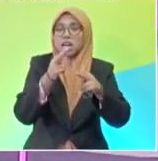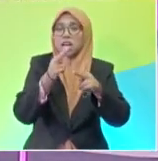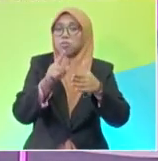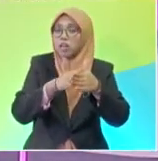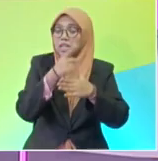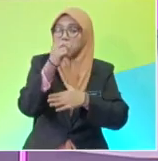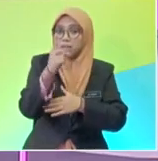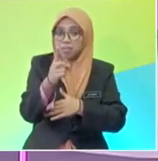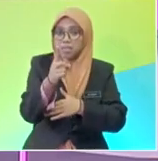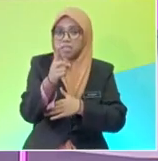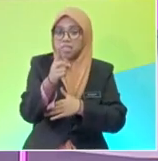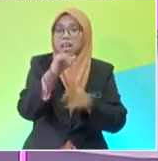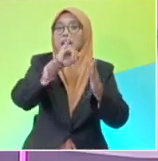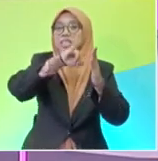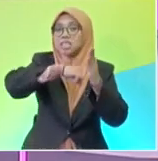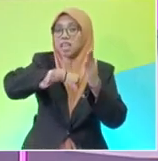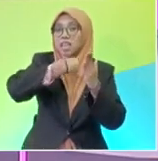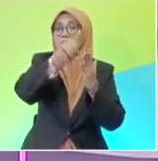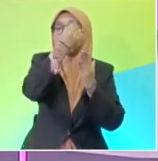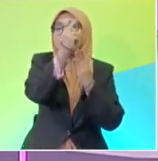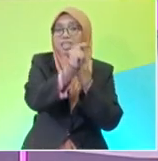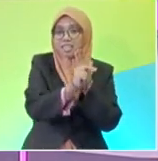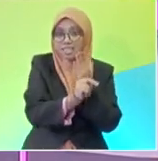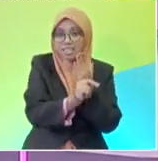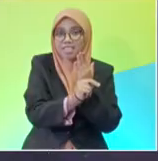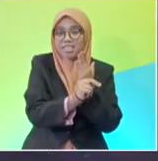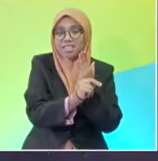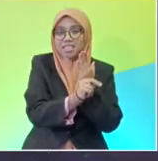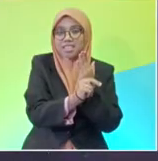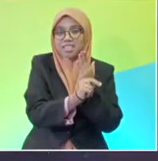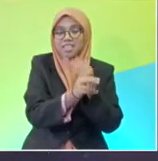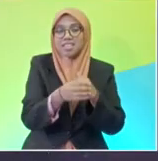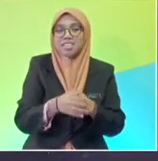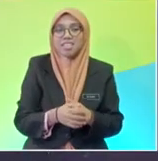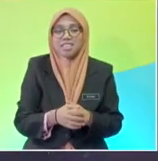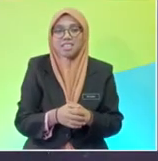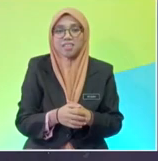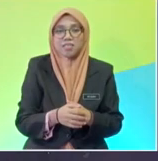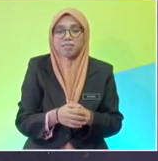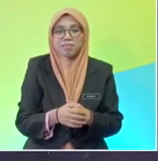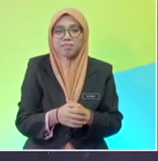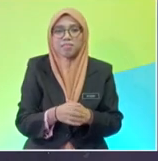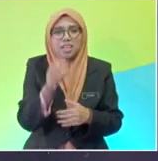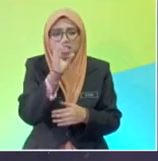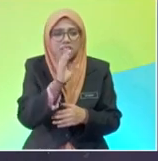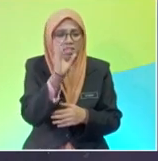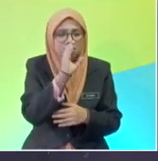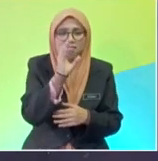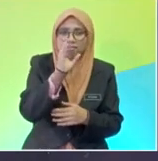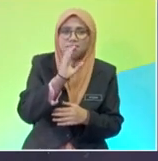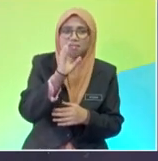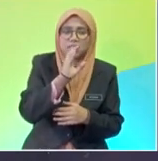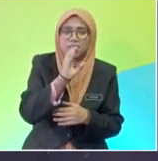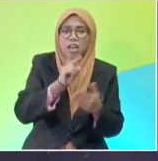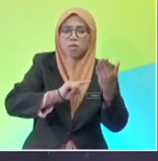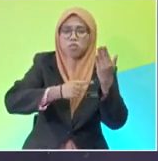Januari. Januari. Jadi mana bulan Januari tu bentuk apa, ya? Bulan Januari. Dia start dengan huruf J, cikgu. Huruf J,